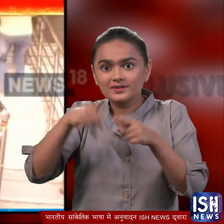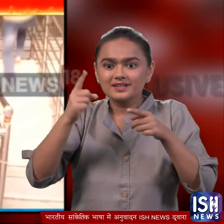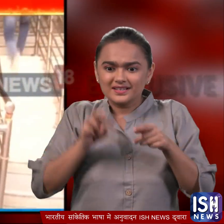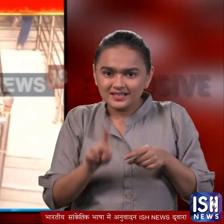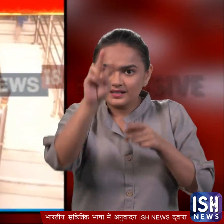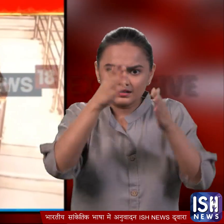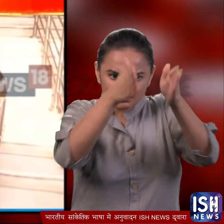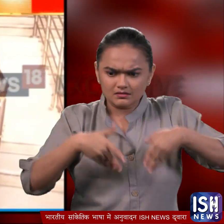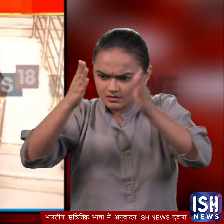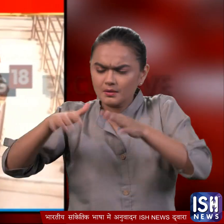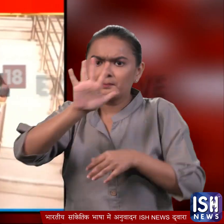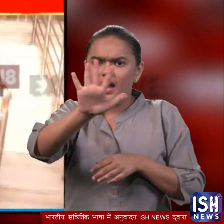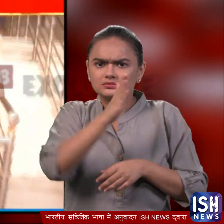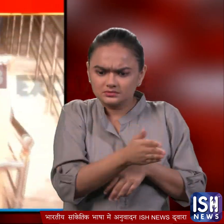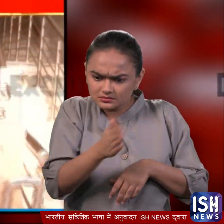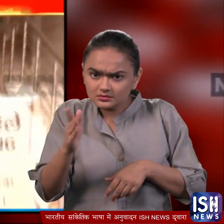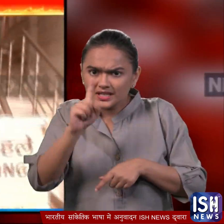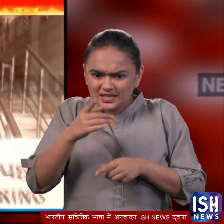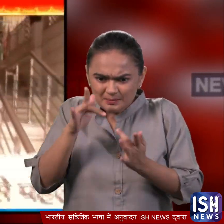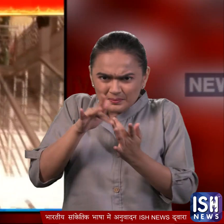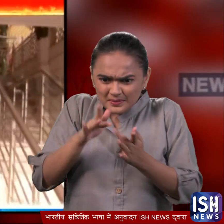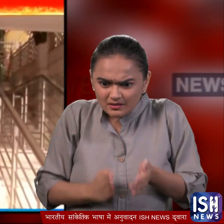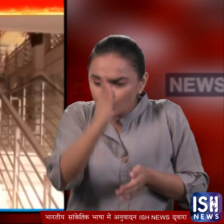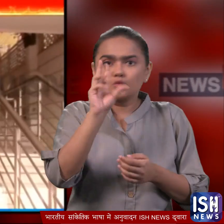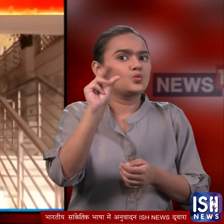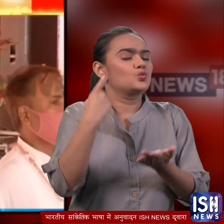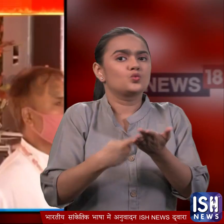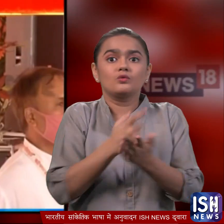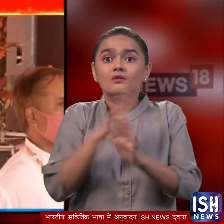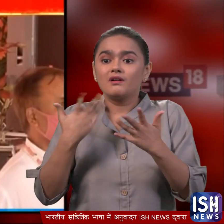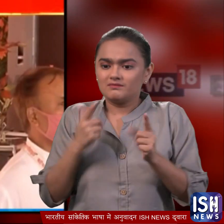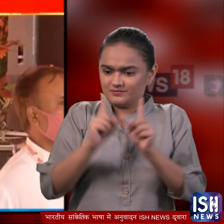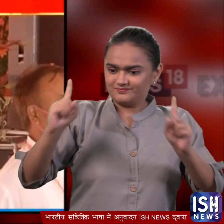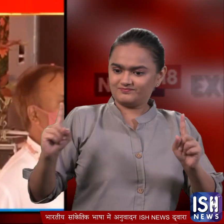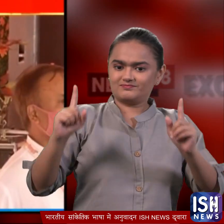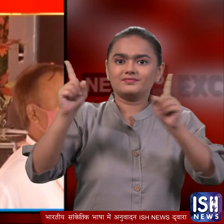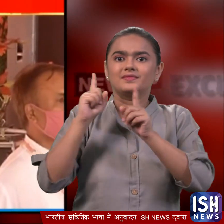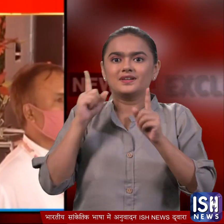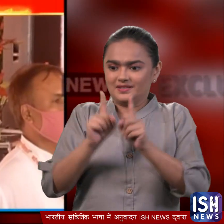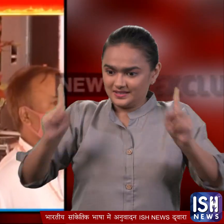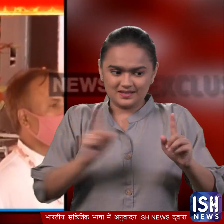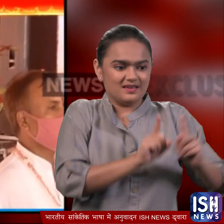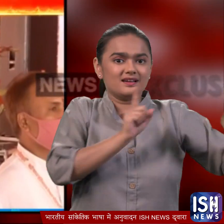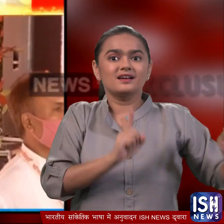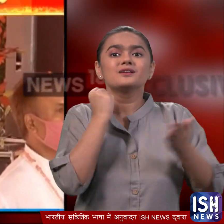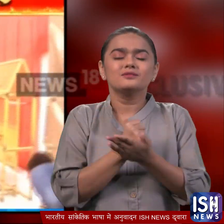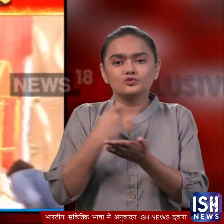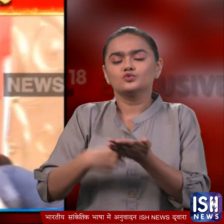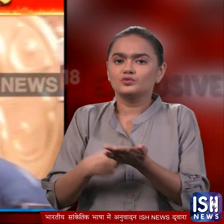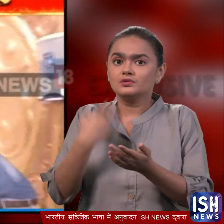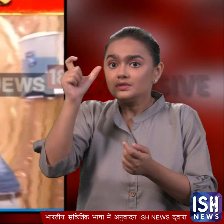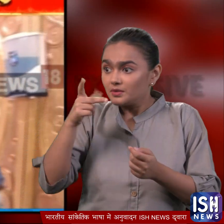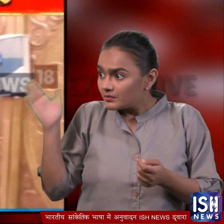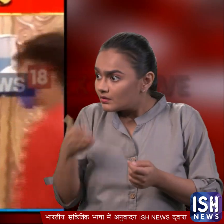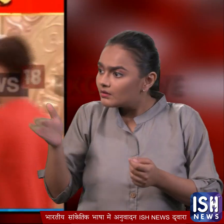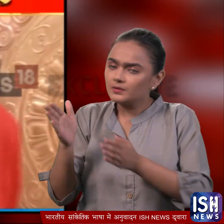तो सीढ़ियां 5 हिस्सों में बटी दिखाई दी, जिनमें बीच से जाने पर मनाही है। ये व्यवस्था दूरी बनाए रखने के नियम को ध्यान में रखकर की गई। लोग जो